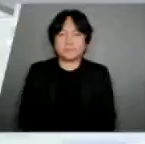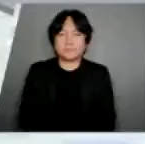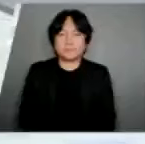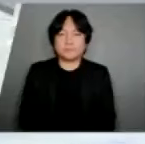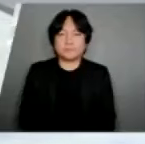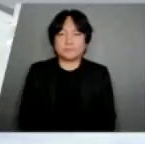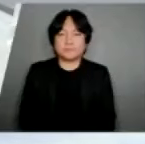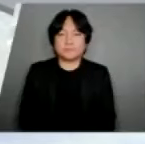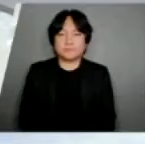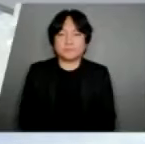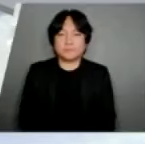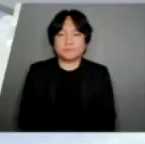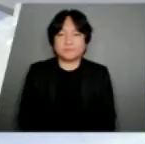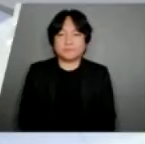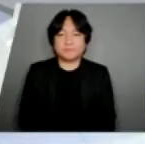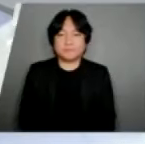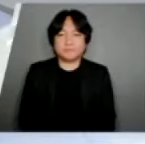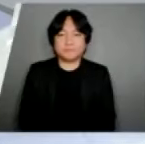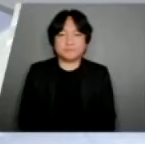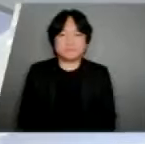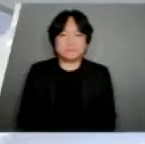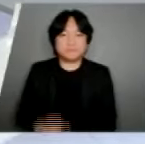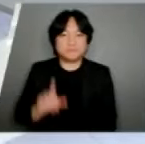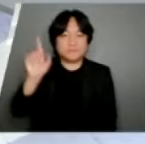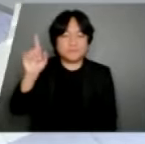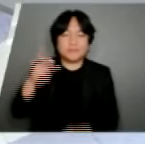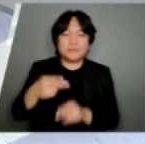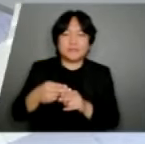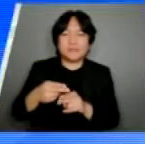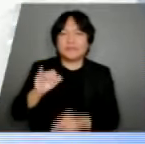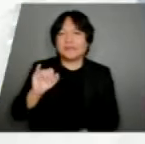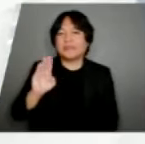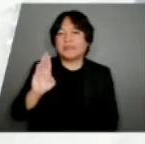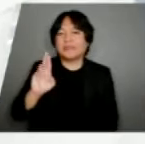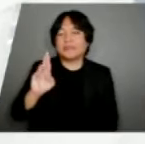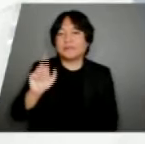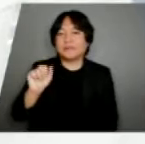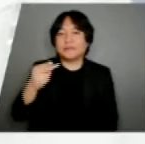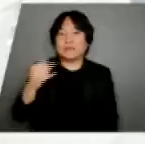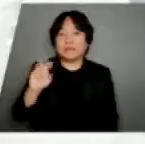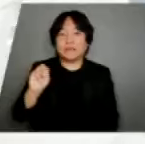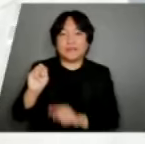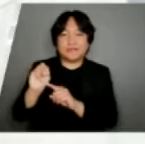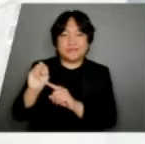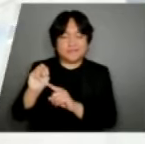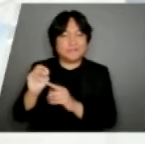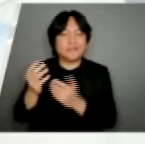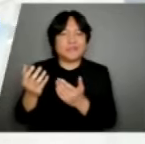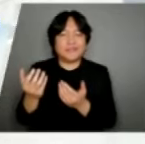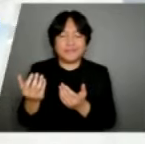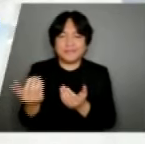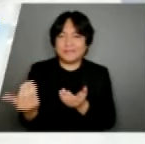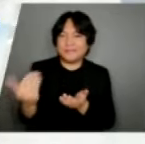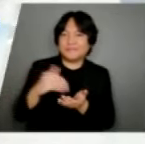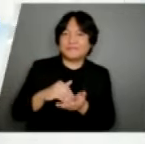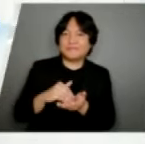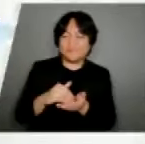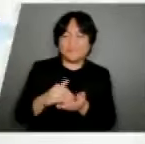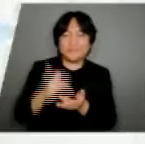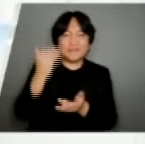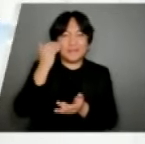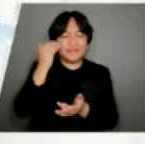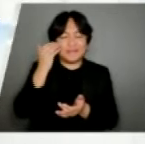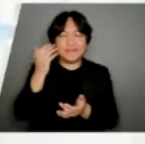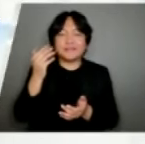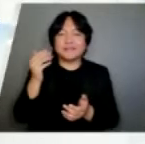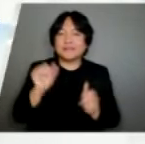Ibrahim is back! Muling bibigyang buhay ni Lulu Madrid ang karakter na yan sa Encantada Chronicles, Sangre.